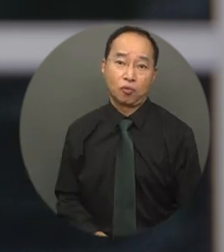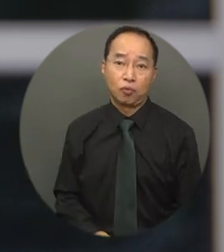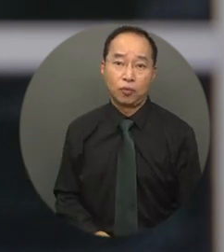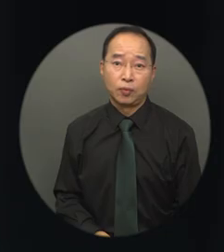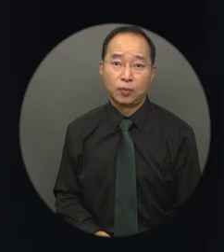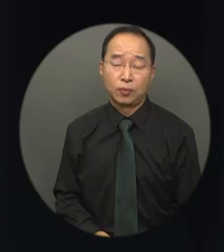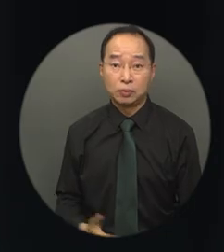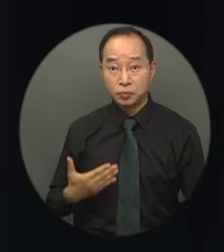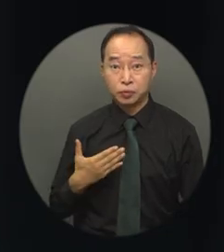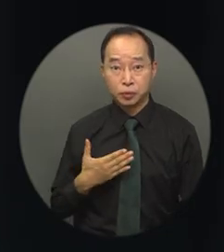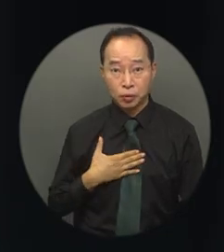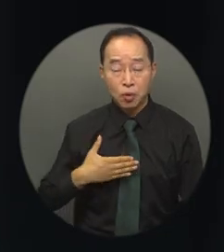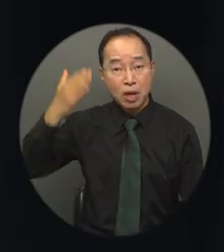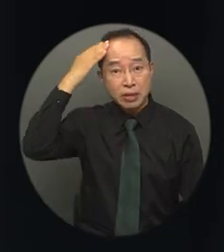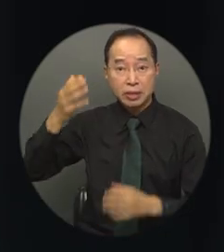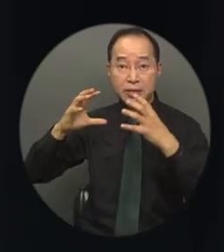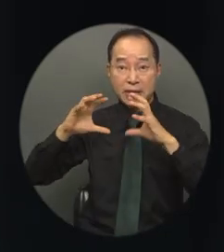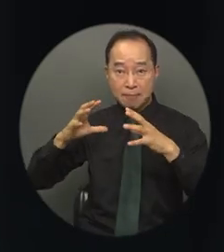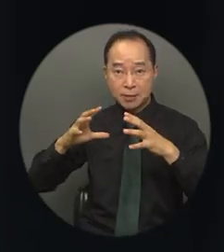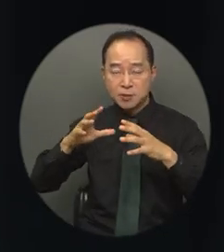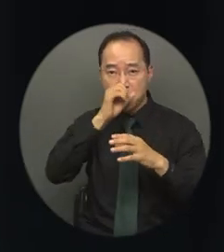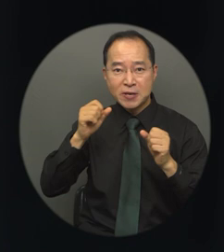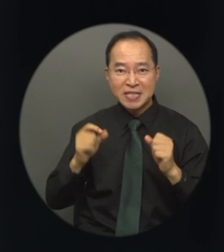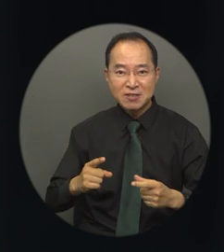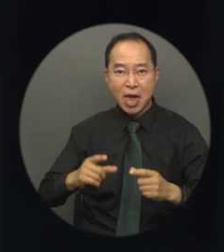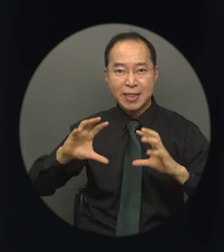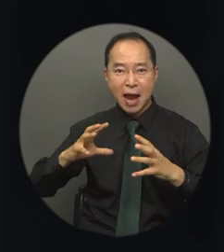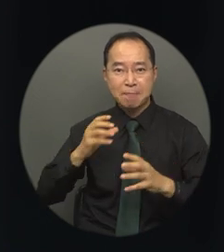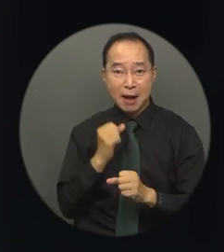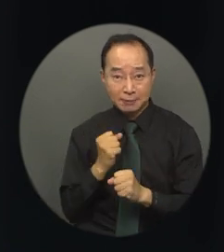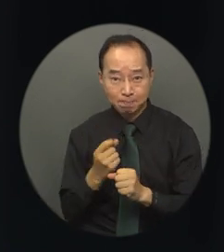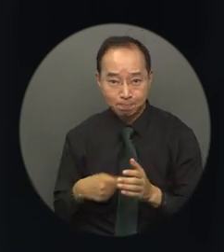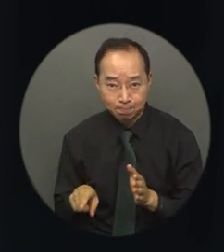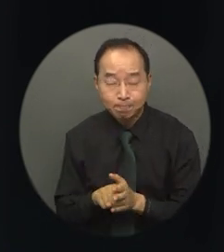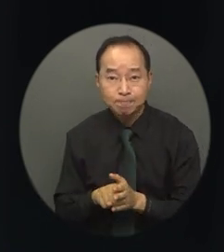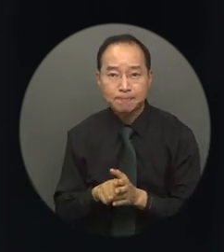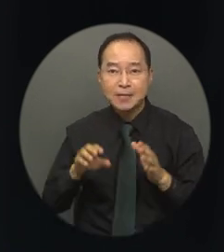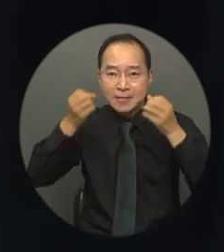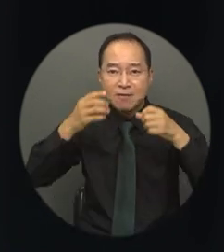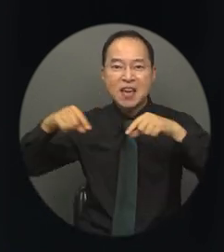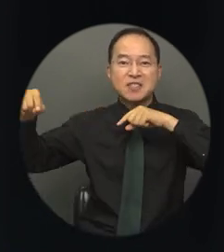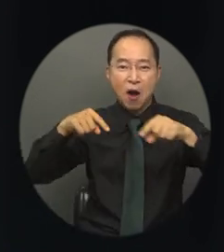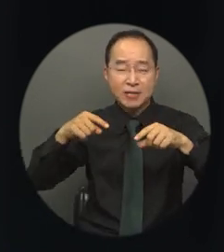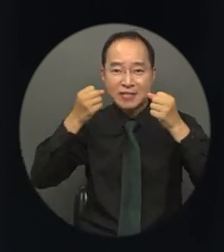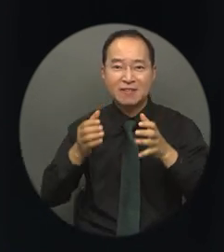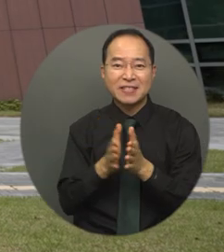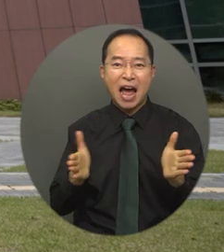창업합니다. 돈도 조직도 없지만 기존 정치 세력과 맞서기 위해 정치 스타트업을